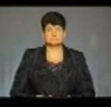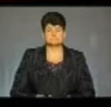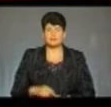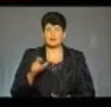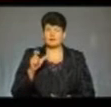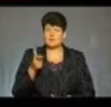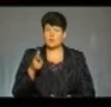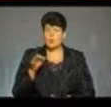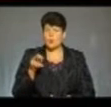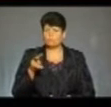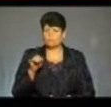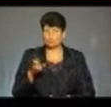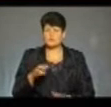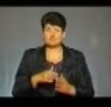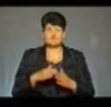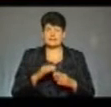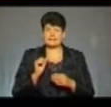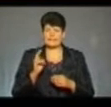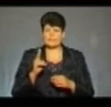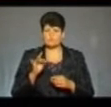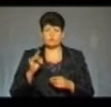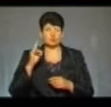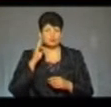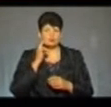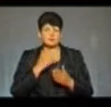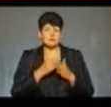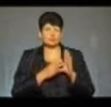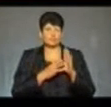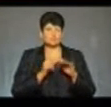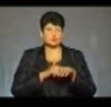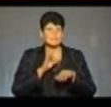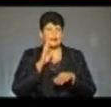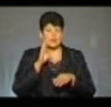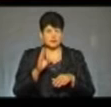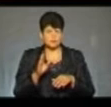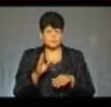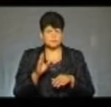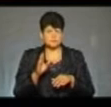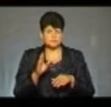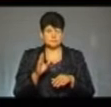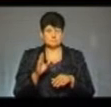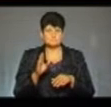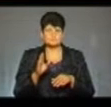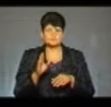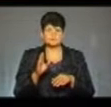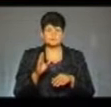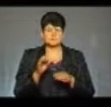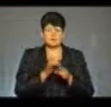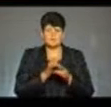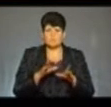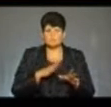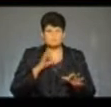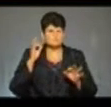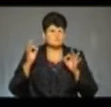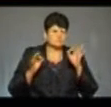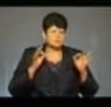селі Петриків стався вибух, повідомив начальник головного управління Нацполіції в області Олександр Богомол. Внаслідок вибуху Андрій Красоватий